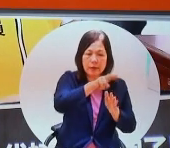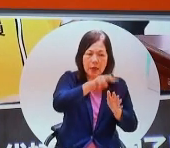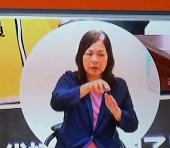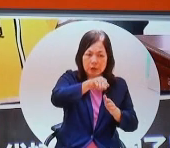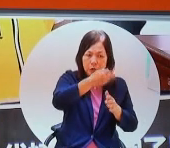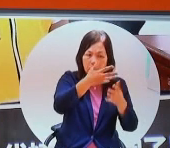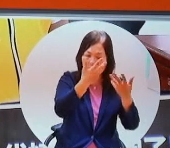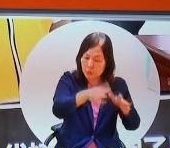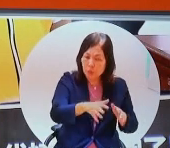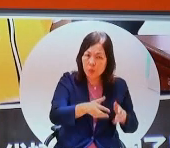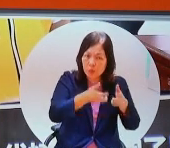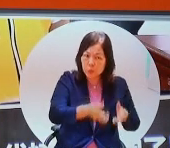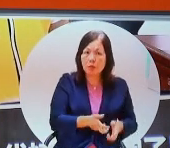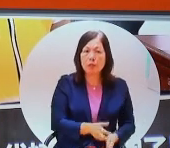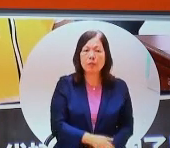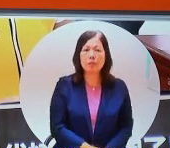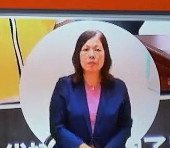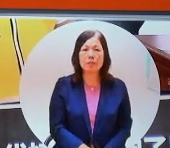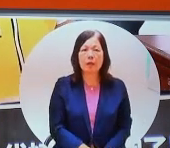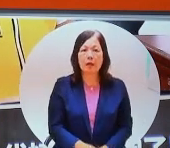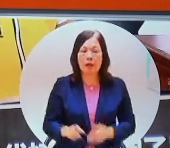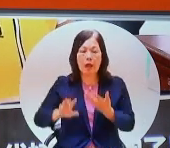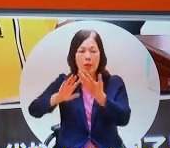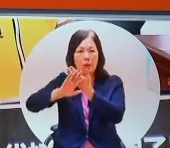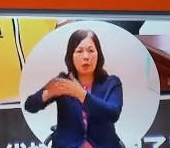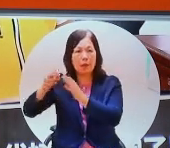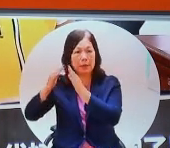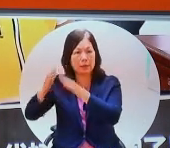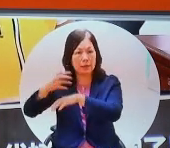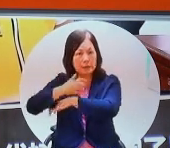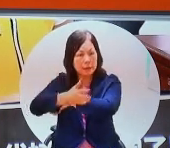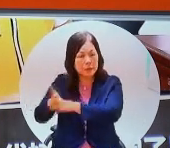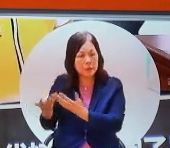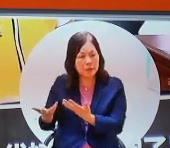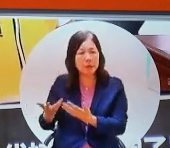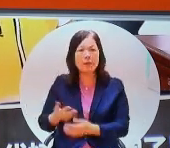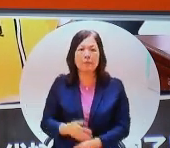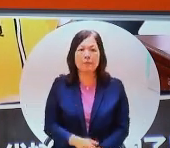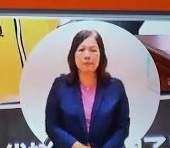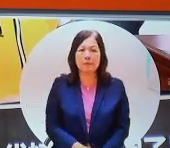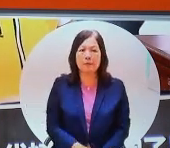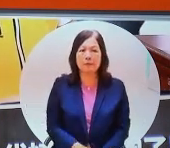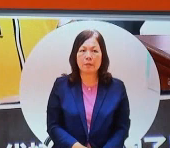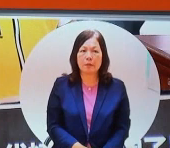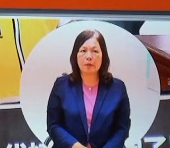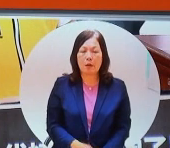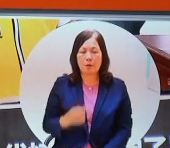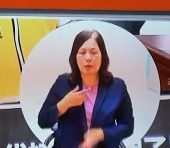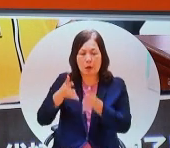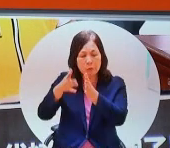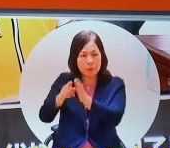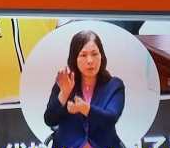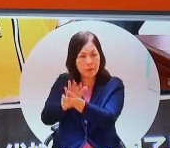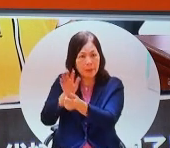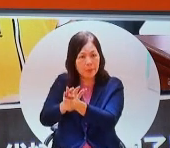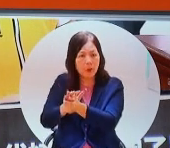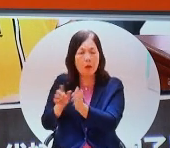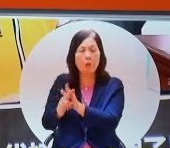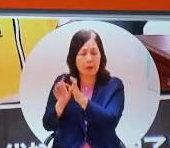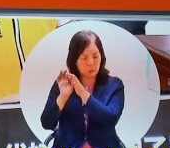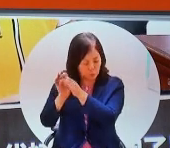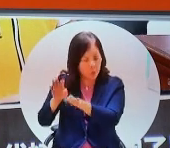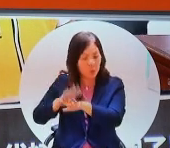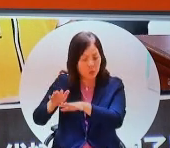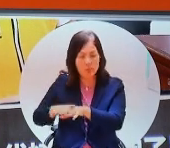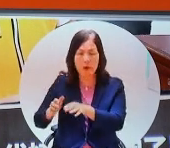2794吨。处理外县市的部分呢，我们只要处理，我们不会继续处理，不是说不